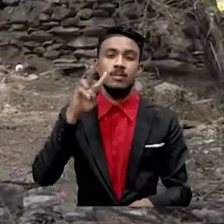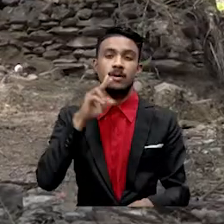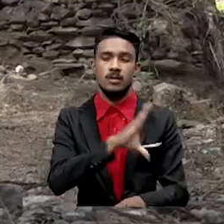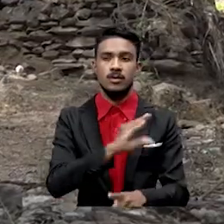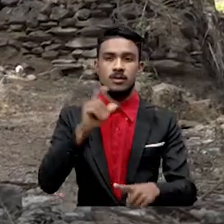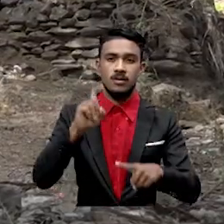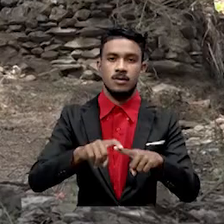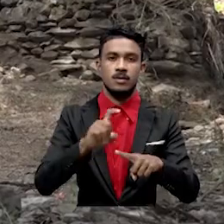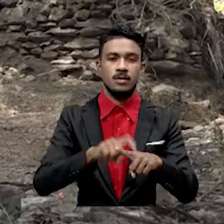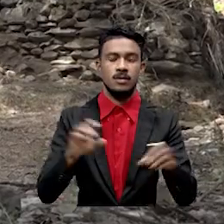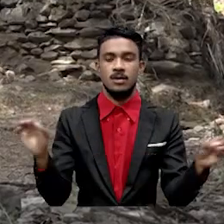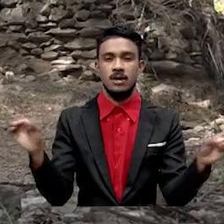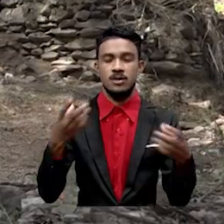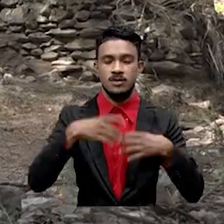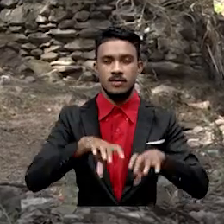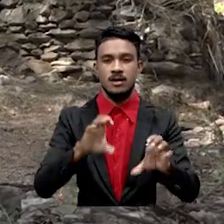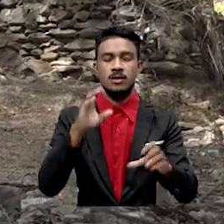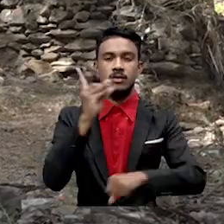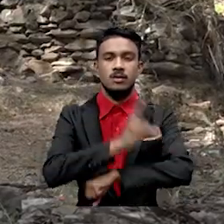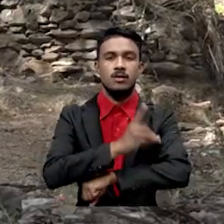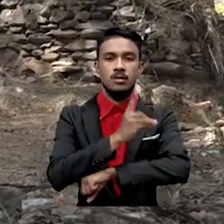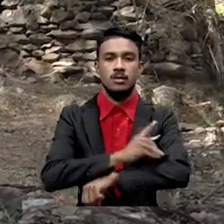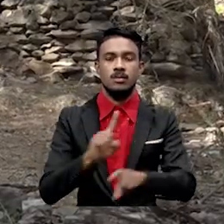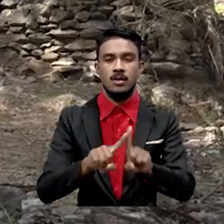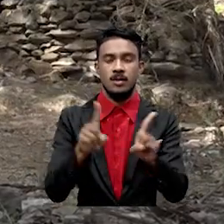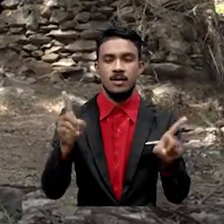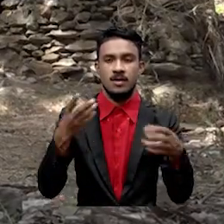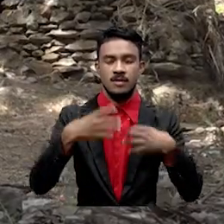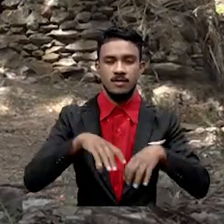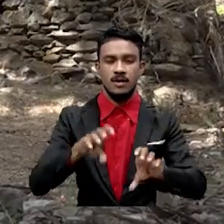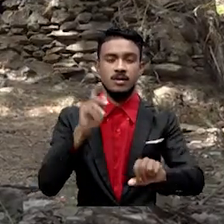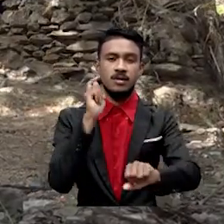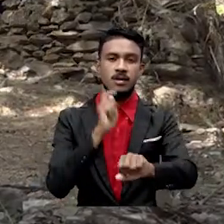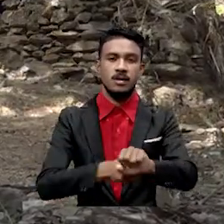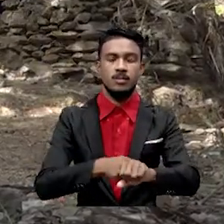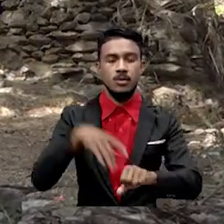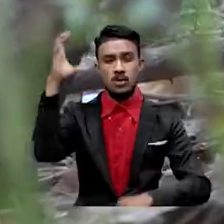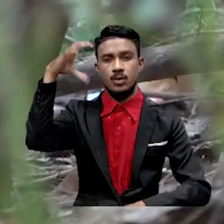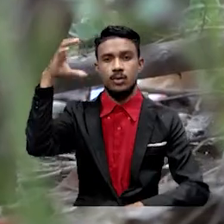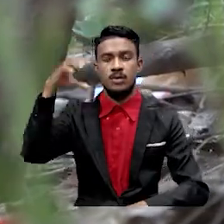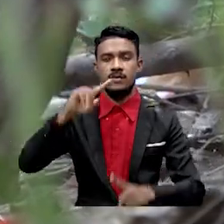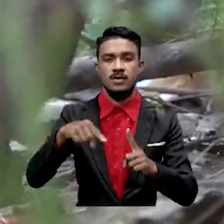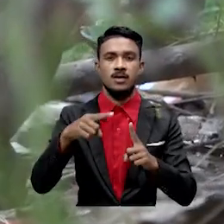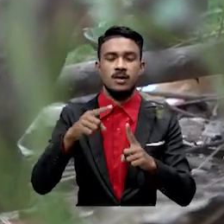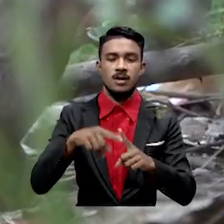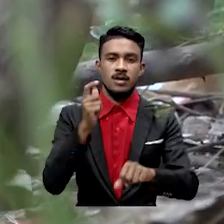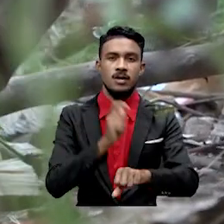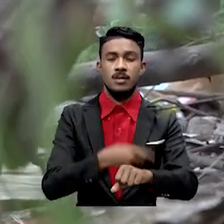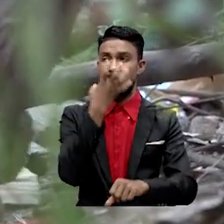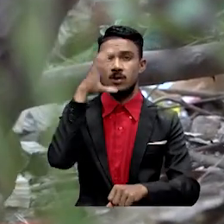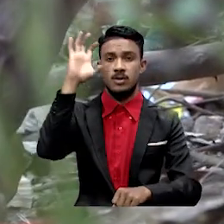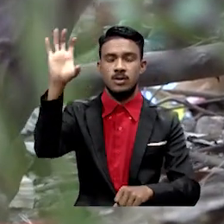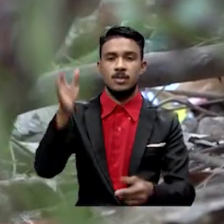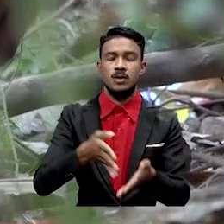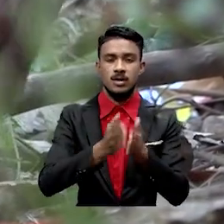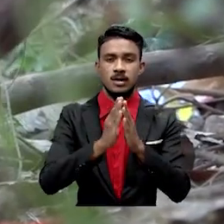ne laos faan lor lorong, mai be faan bay hira tempu udan, en kuantu tempu bay lorong, dependensia los deit